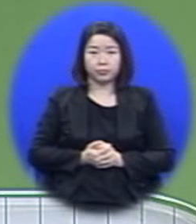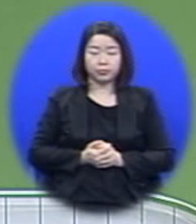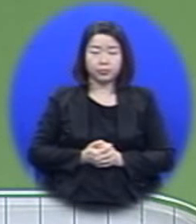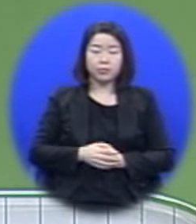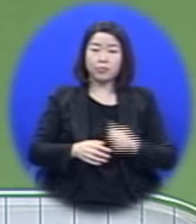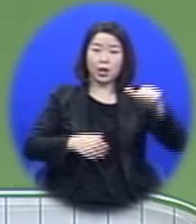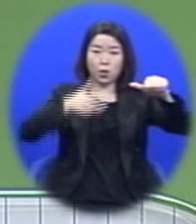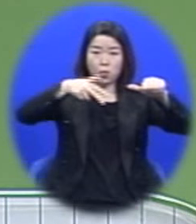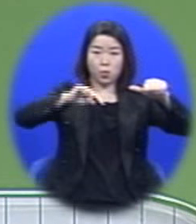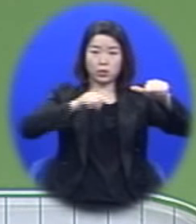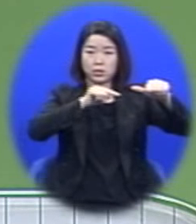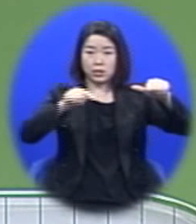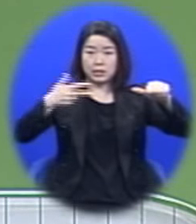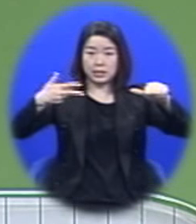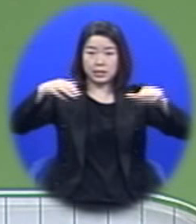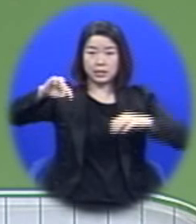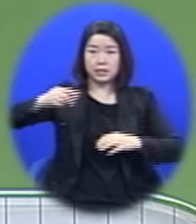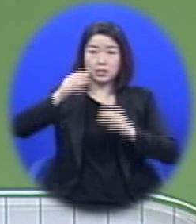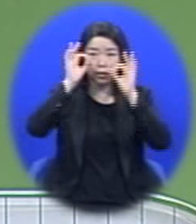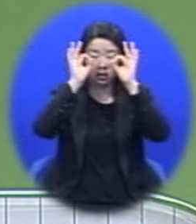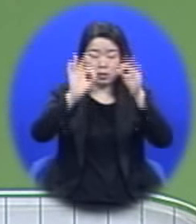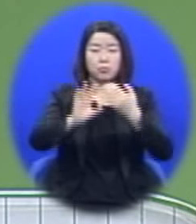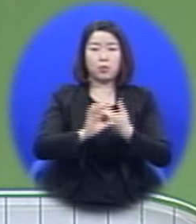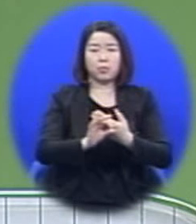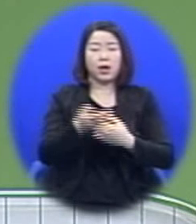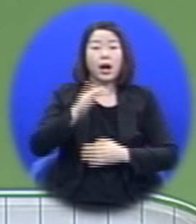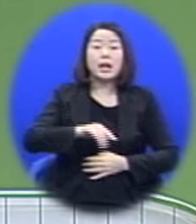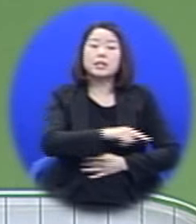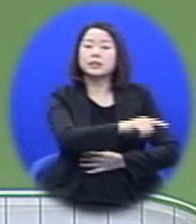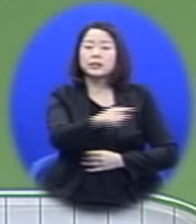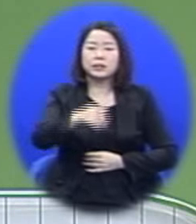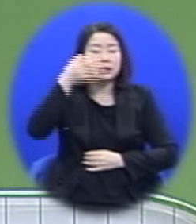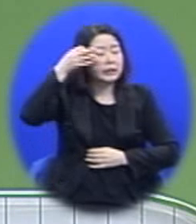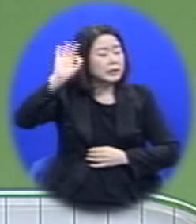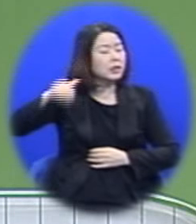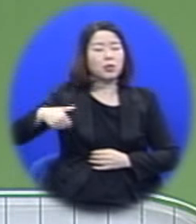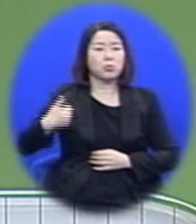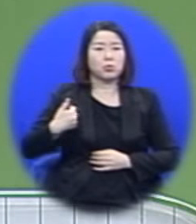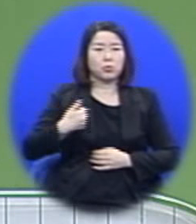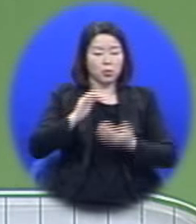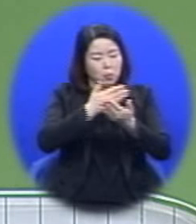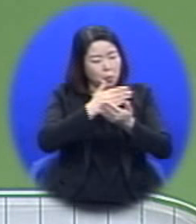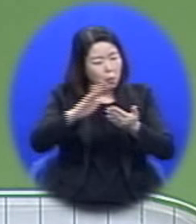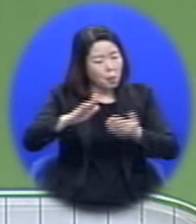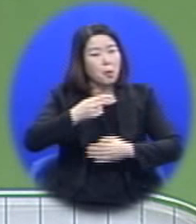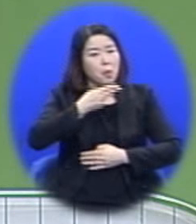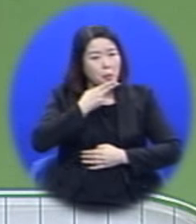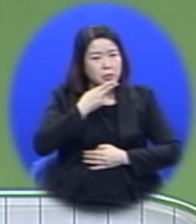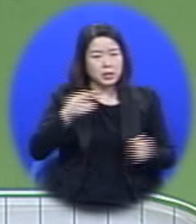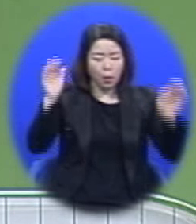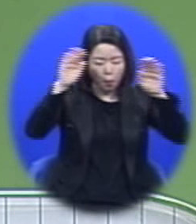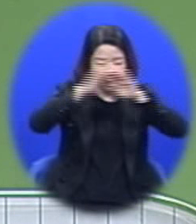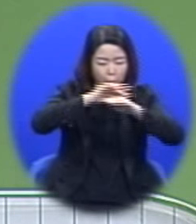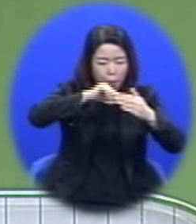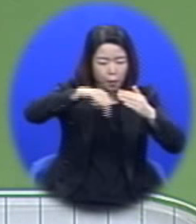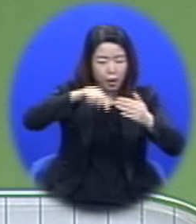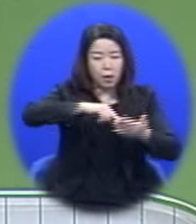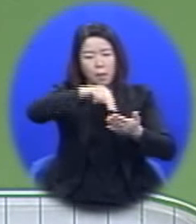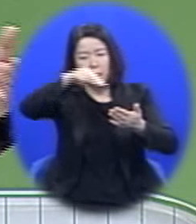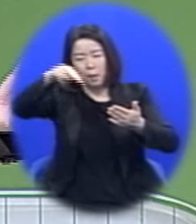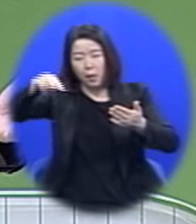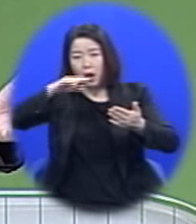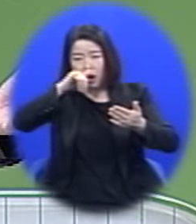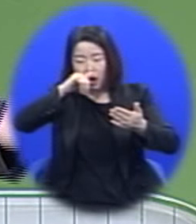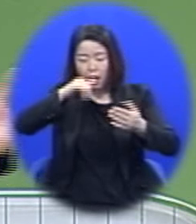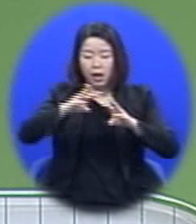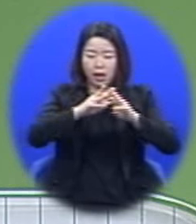거죠. 5절에서 7절까지 보면 그러나 그들은 깨닫지도 못하고 분별력도 없이 어둠 속에서 헤매고만 있으니